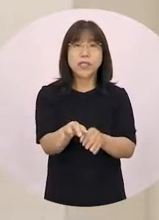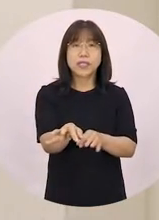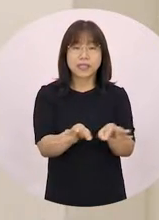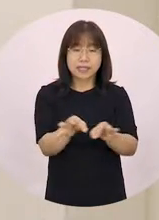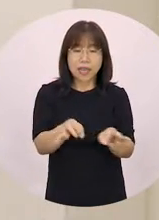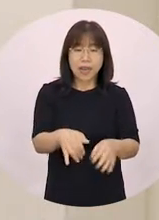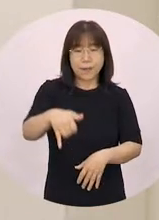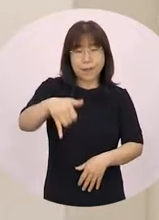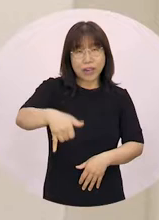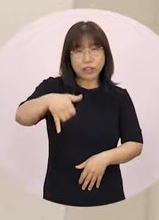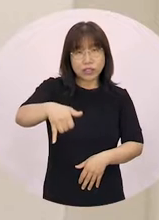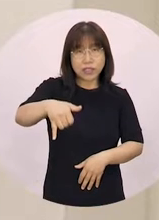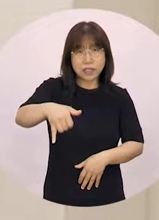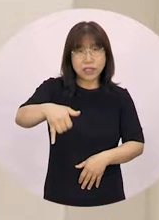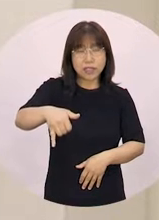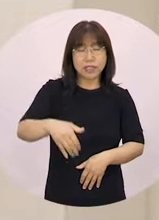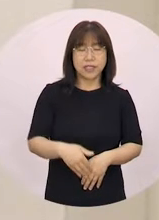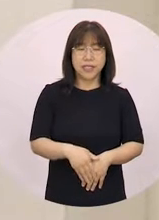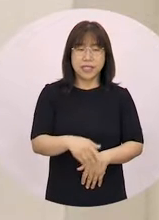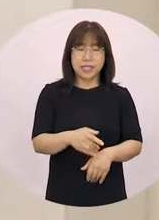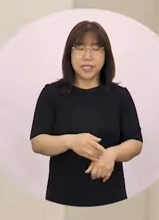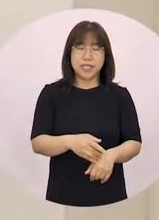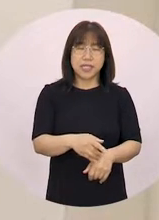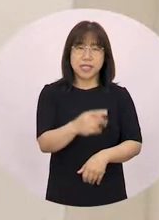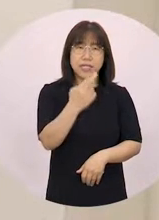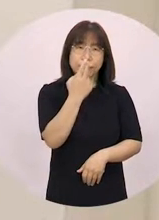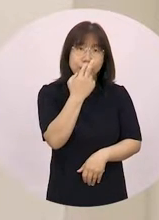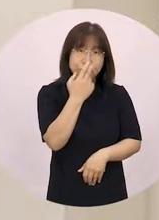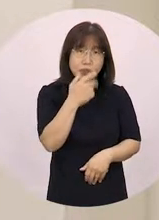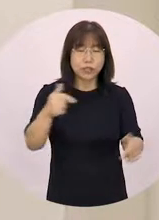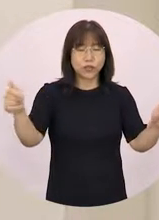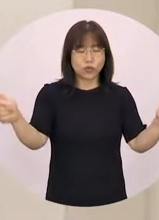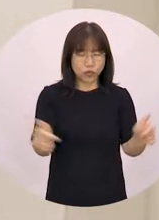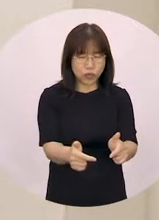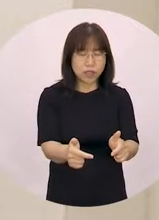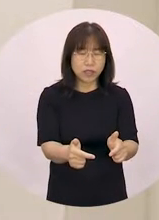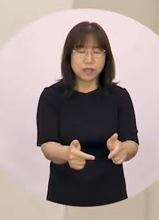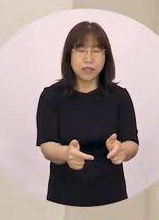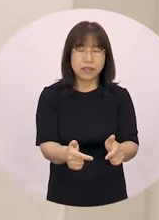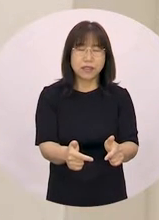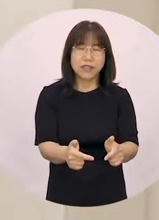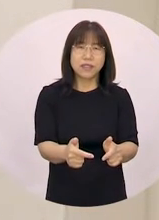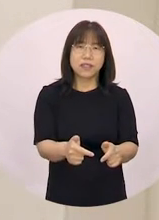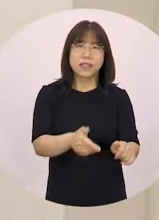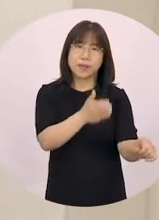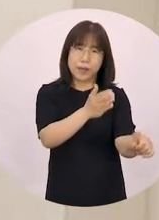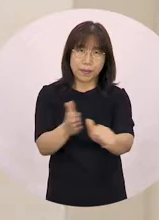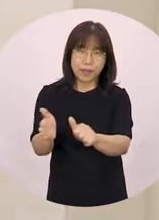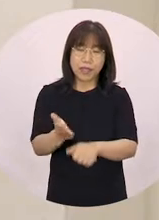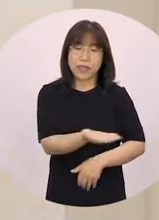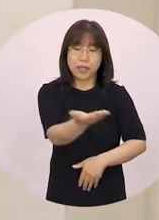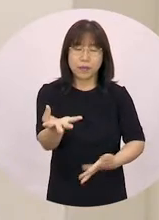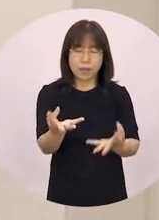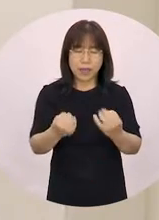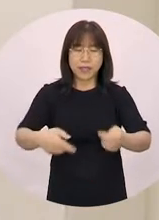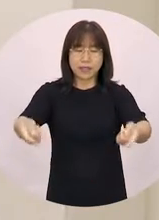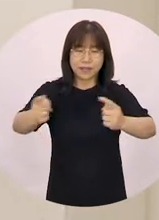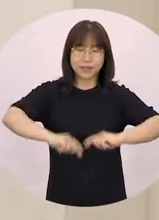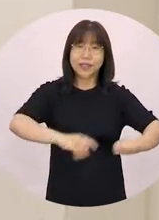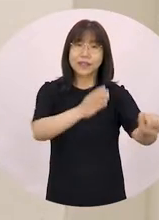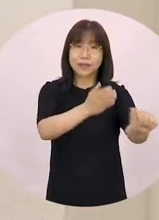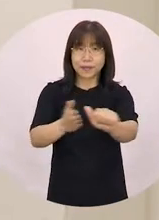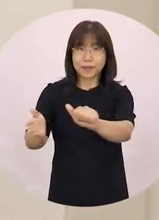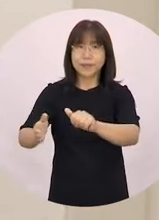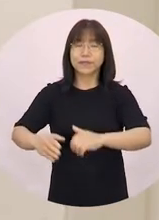장바구니 생활화 사업을 계기로 일회용품을 줄이는 분위기가 확산되길 바랍니다. 구민들의 적극적인